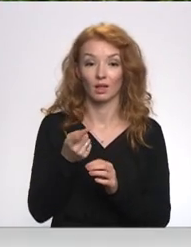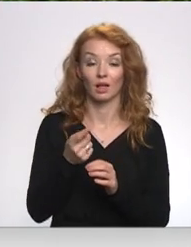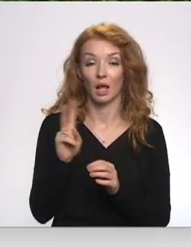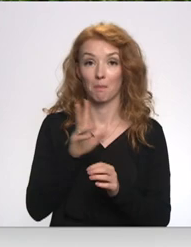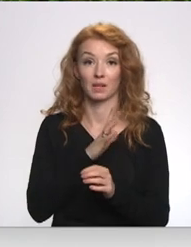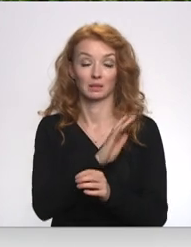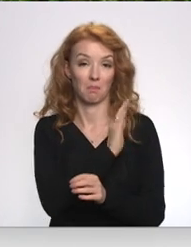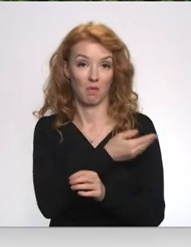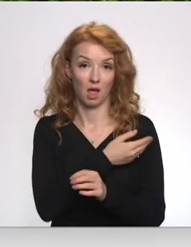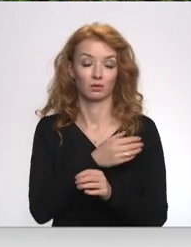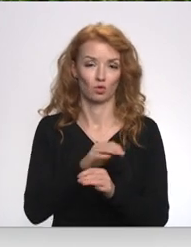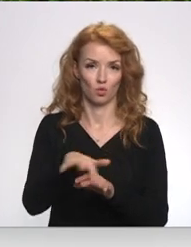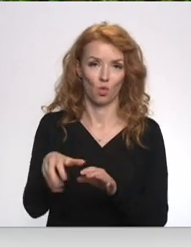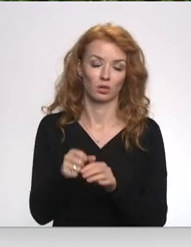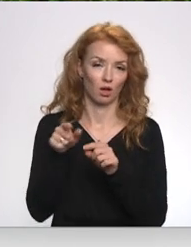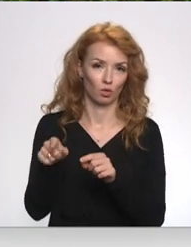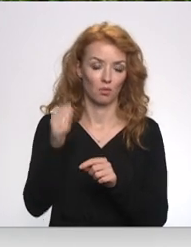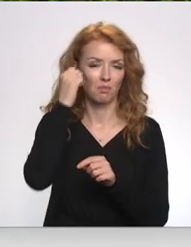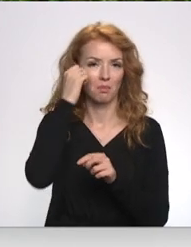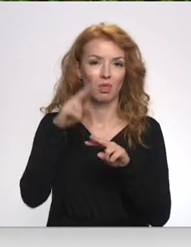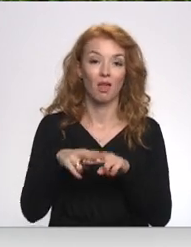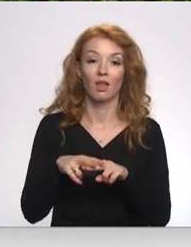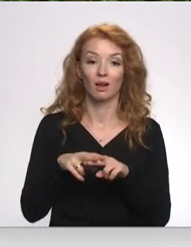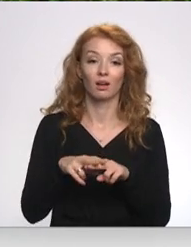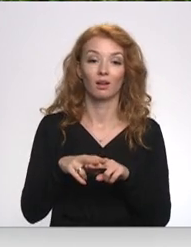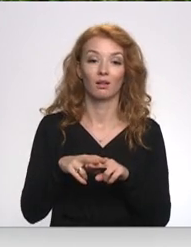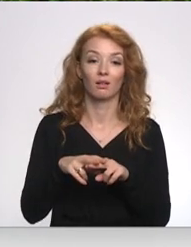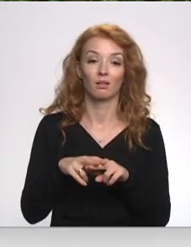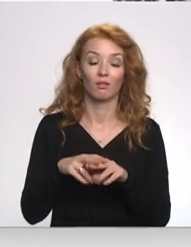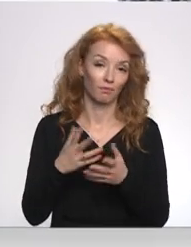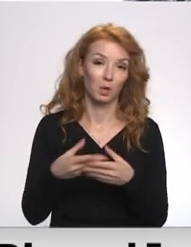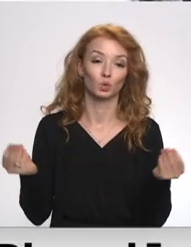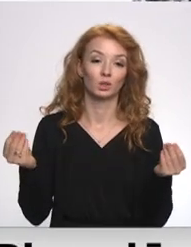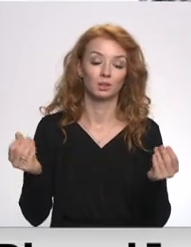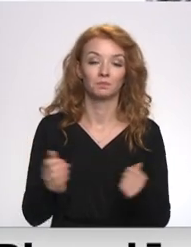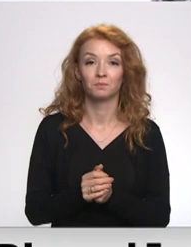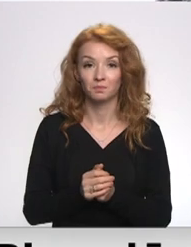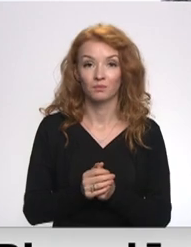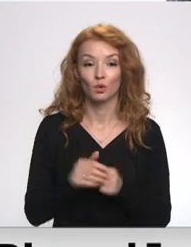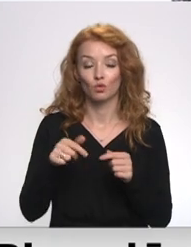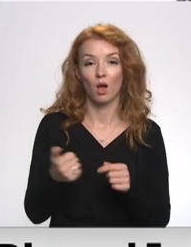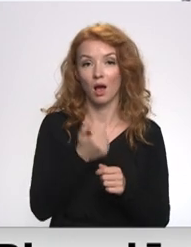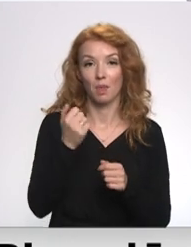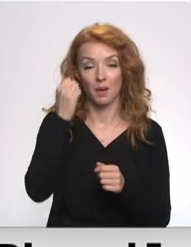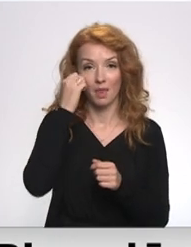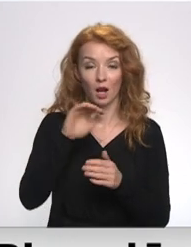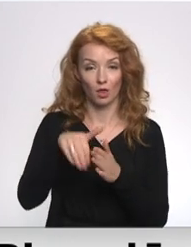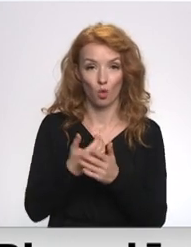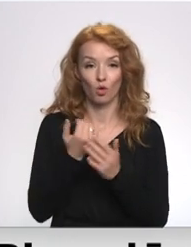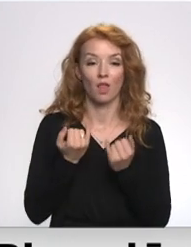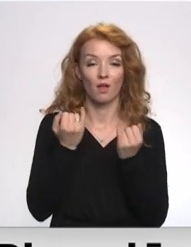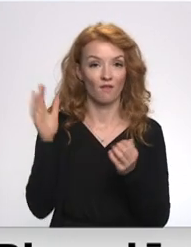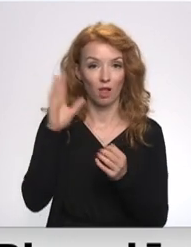tie aizvāca to pieminekli. Nu tā tas ir galiem. Šogad piemnekļa atjaunošanai tika atvēlēts